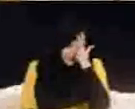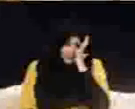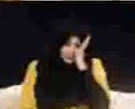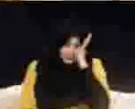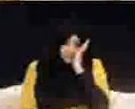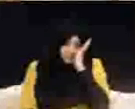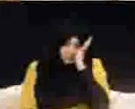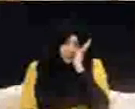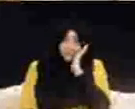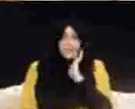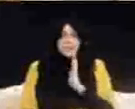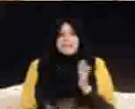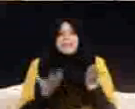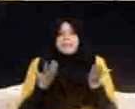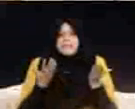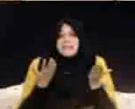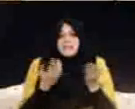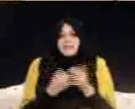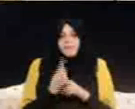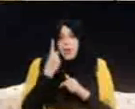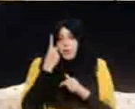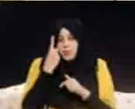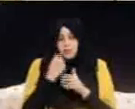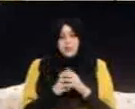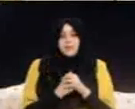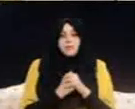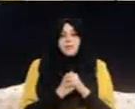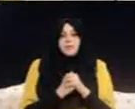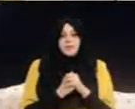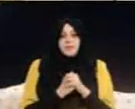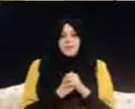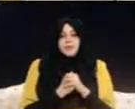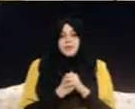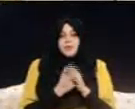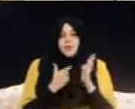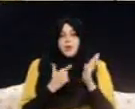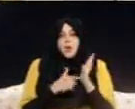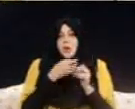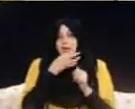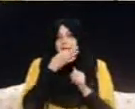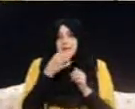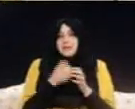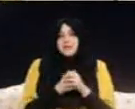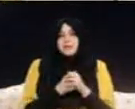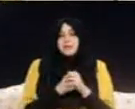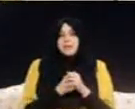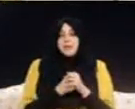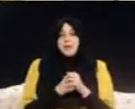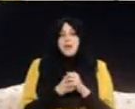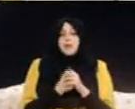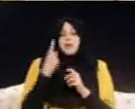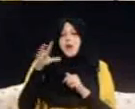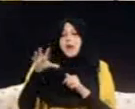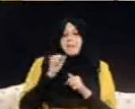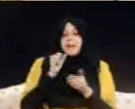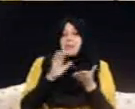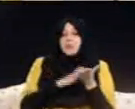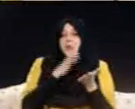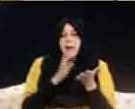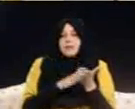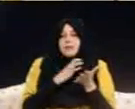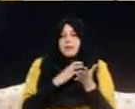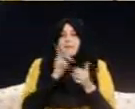والله ربنا عز وجل كي قال وأخذنا منكم ميثاقا غليظا في سورة